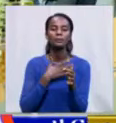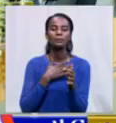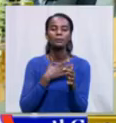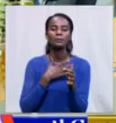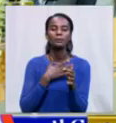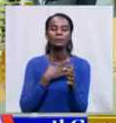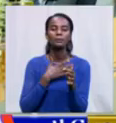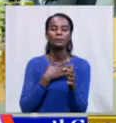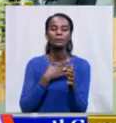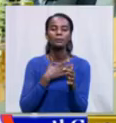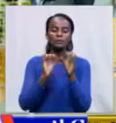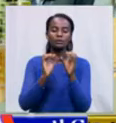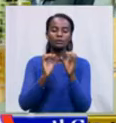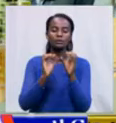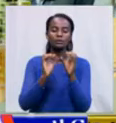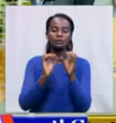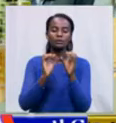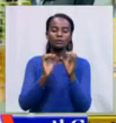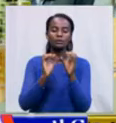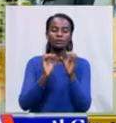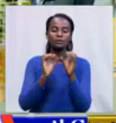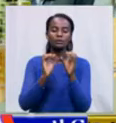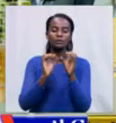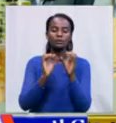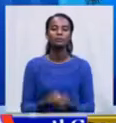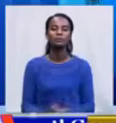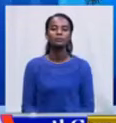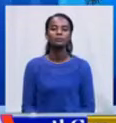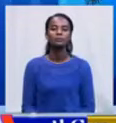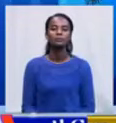የመንግስት ኮሙኒኬሽን ጉዳይ ቢሮ ነው።